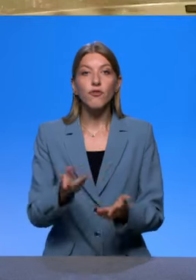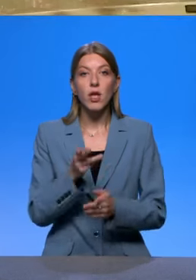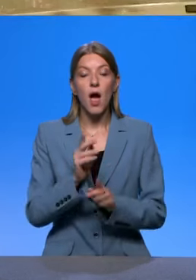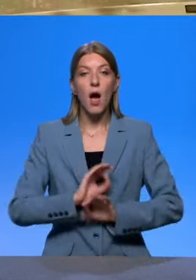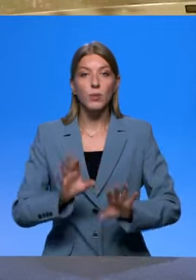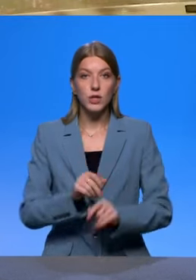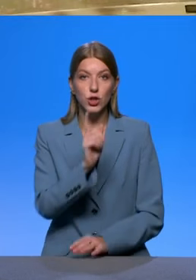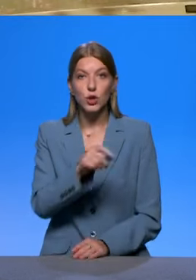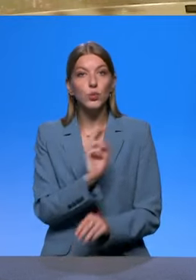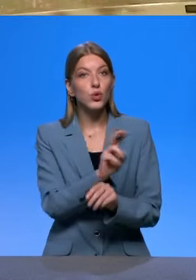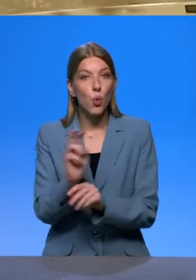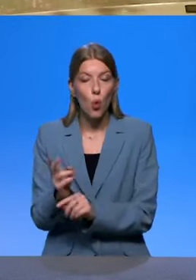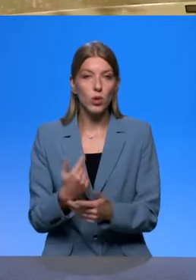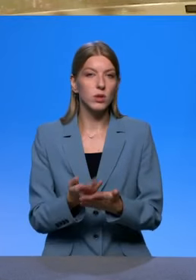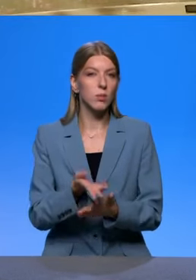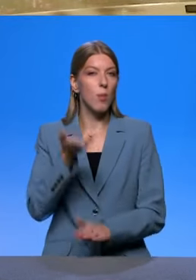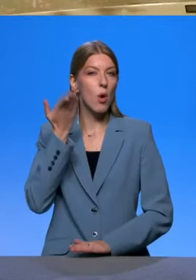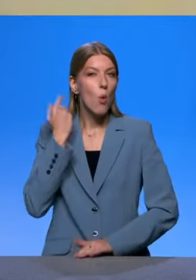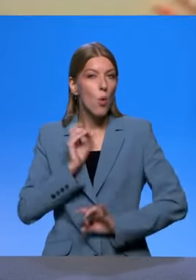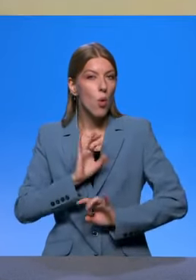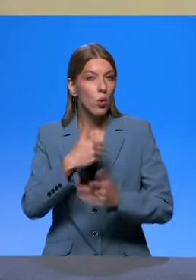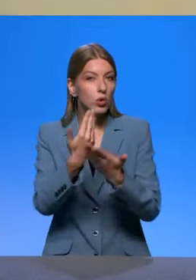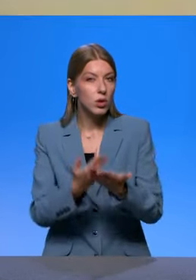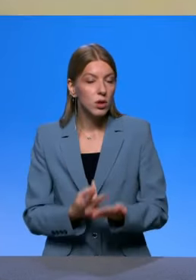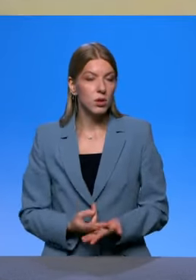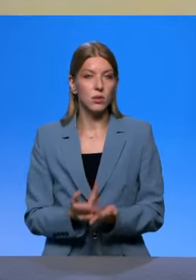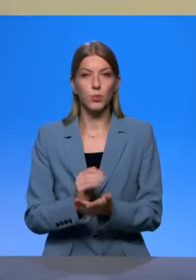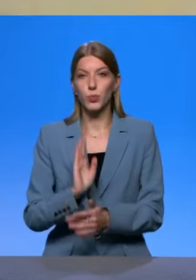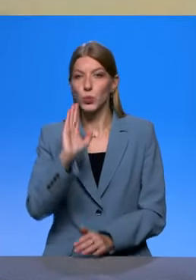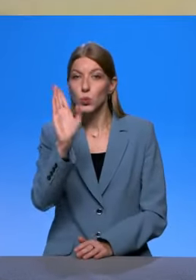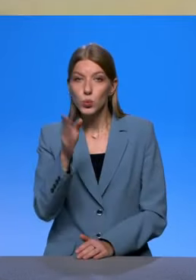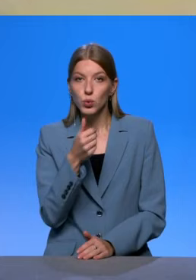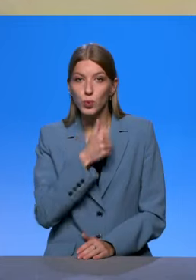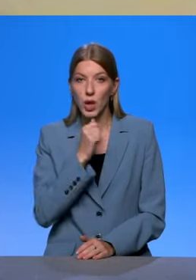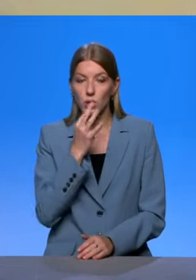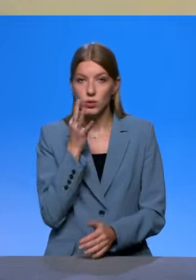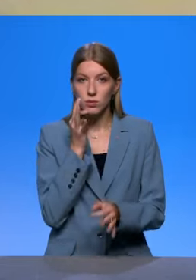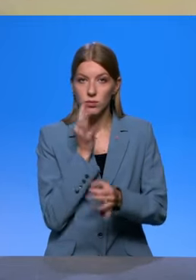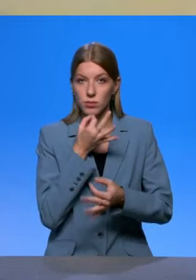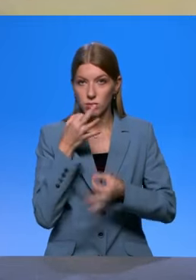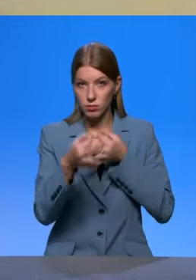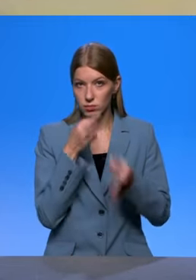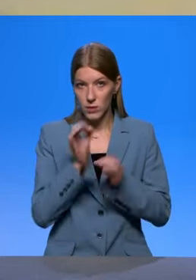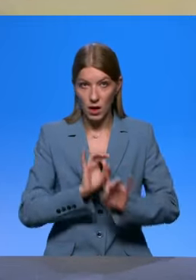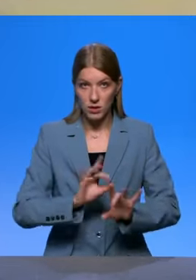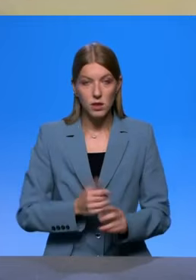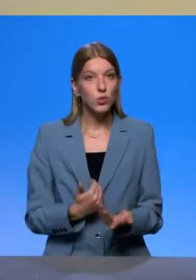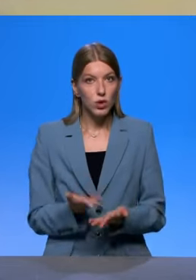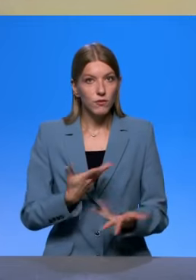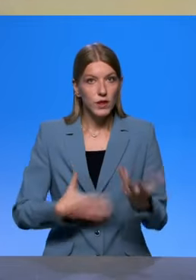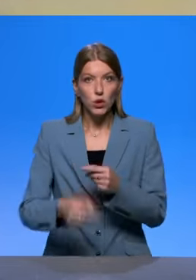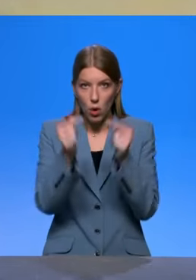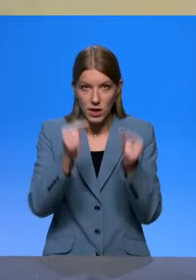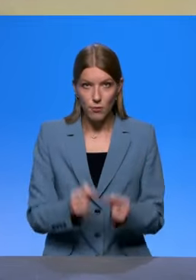но вот им там что-то предсказывает, прошлое там рассматривает, будущее как-то. И вот у них все совпадает. И люди вот будут вам с пеной у